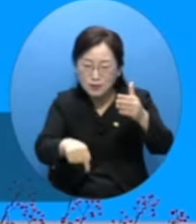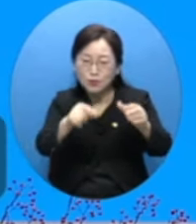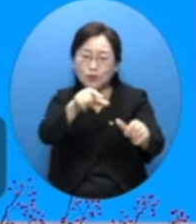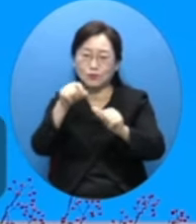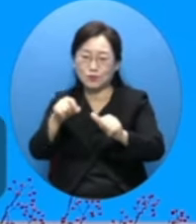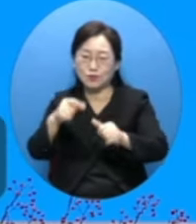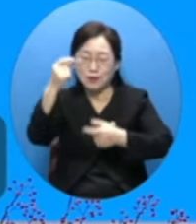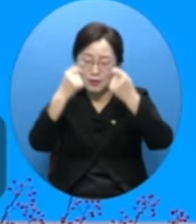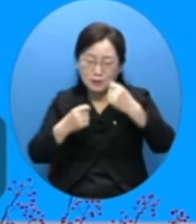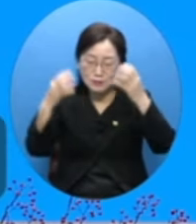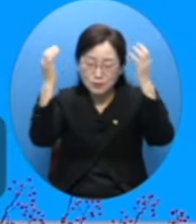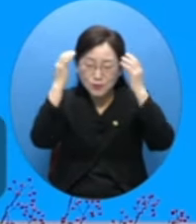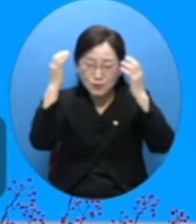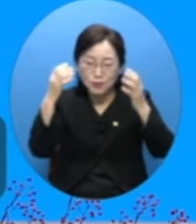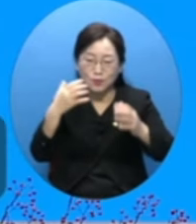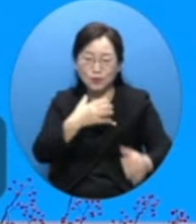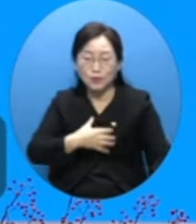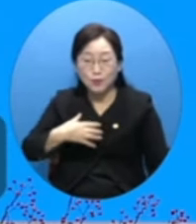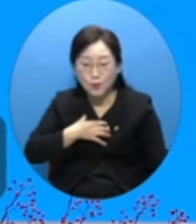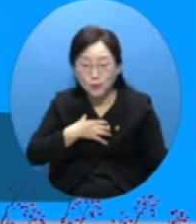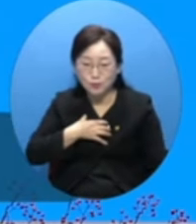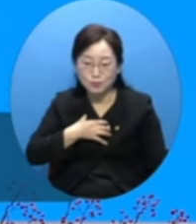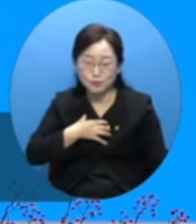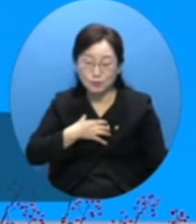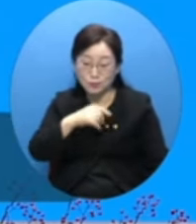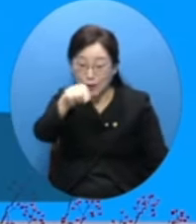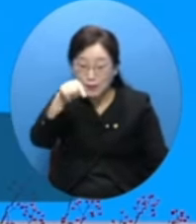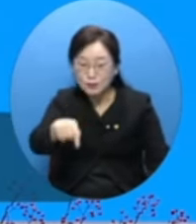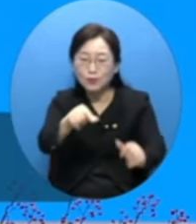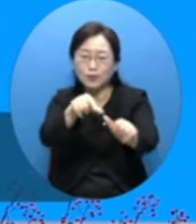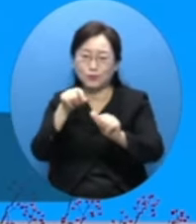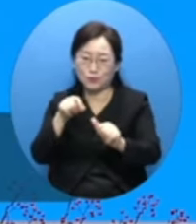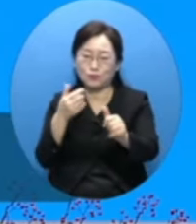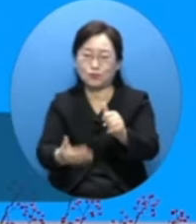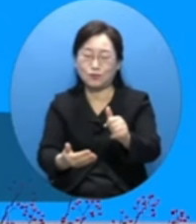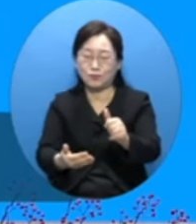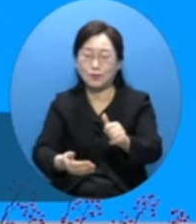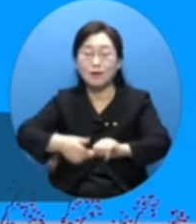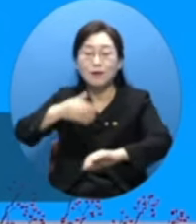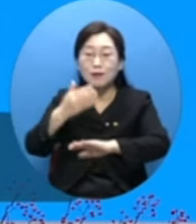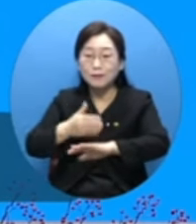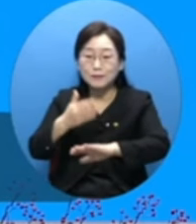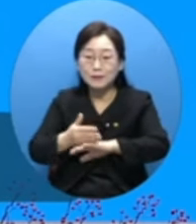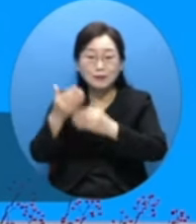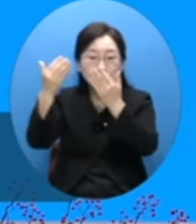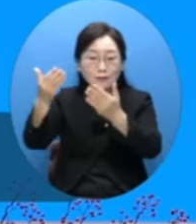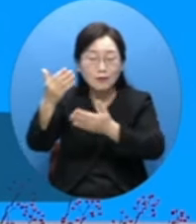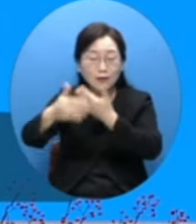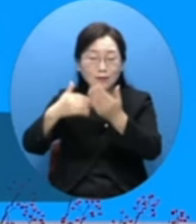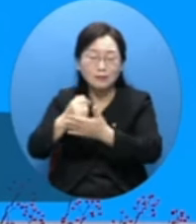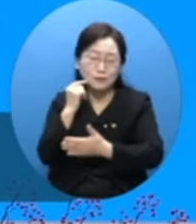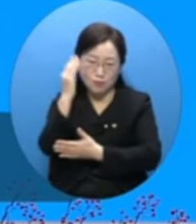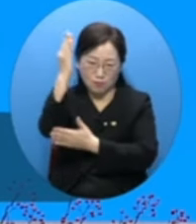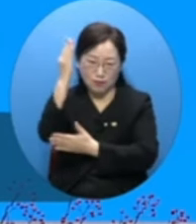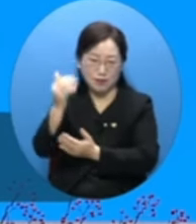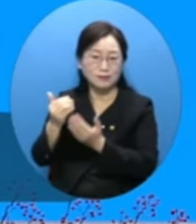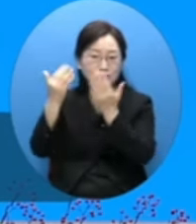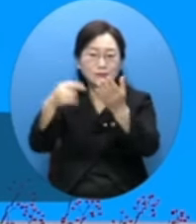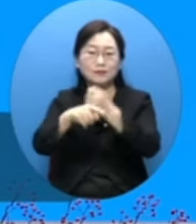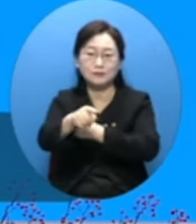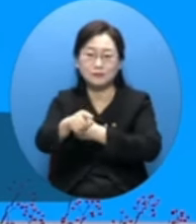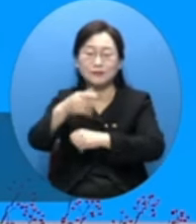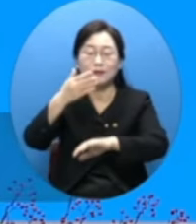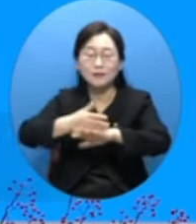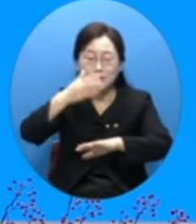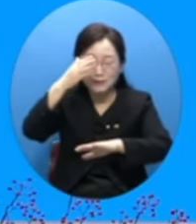슬픔과 고통과 괴로움 중에서 우리를 건져주시는 것입니다. 나가서 이었던 감사가 하나님을 영화롭게 하는 것입니다. 감사하고